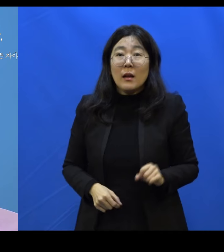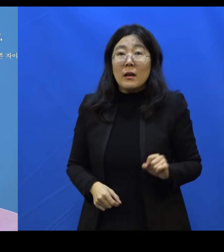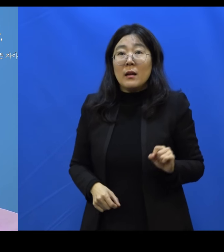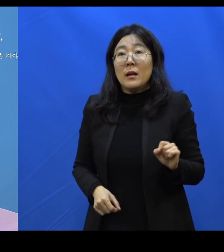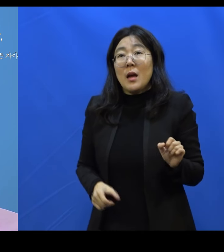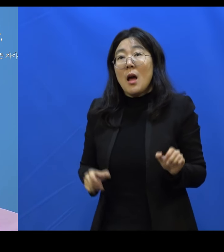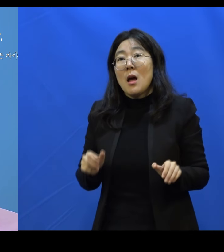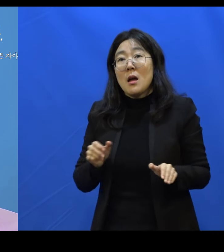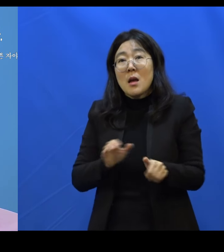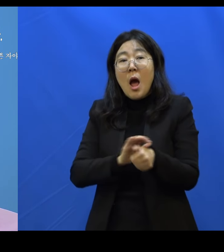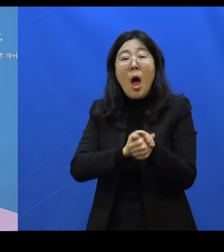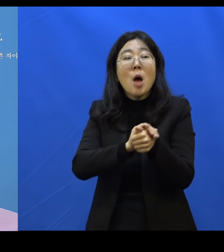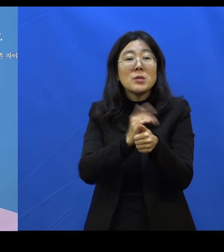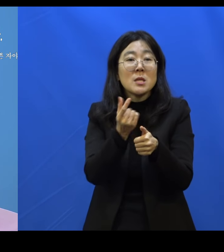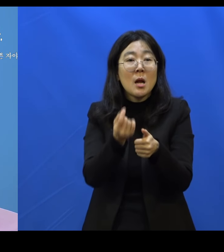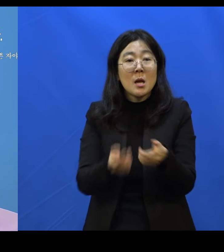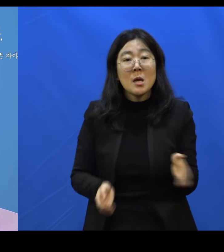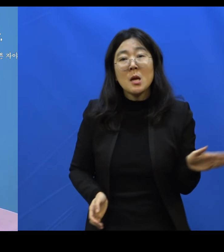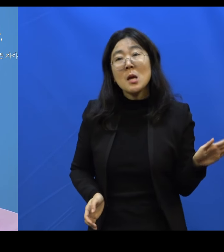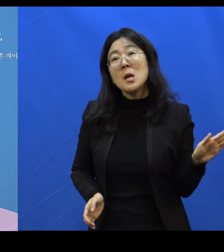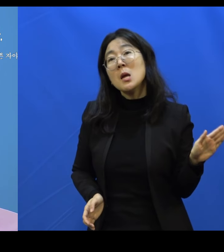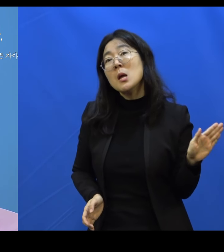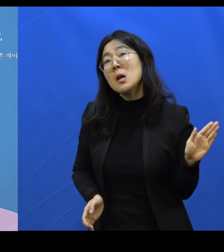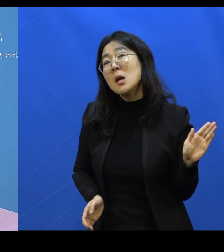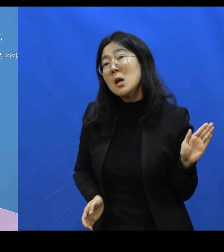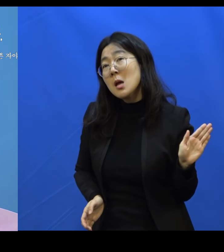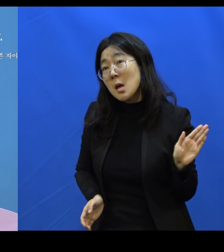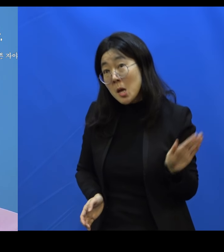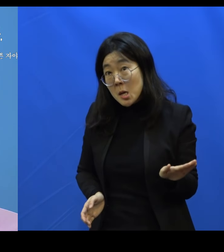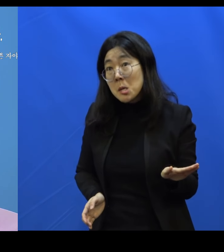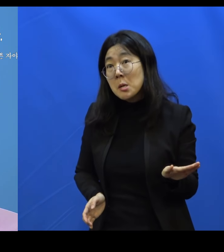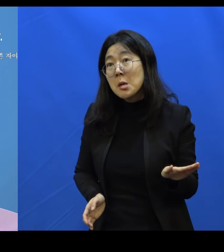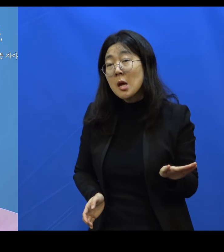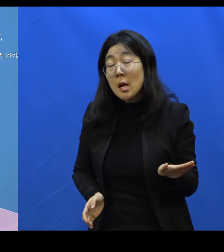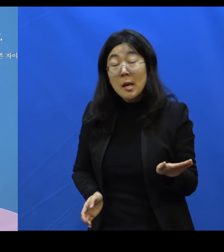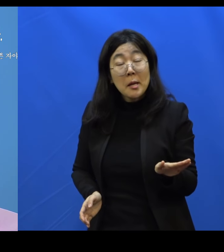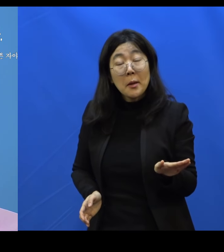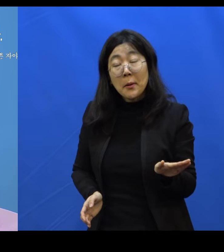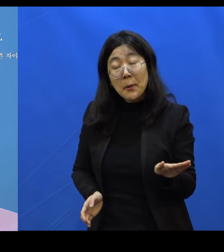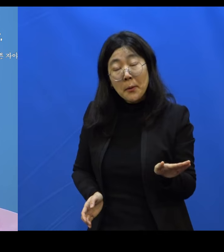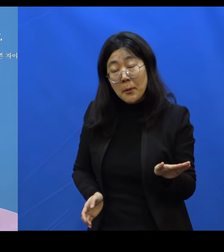그래요. 어떤 사람은 일평생 한 발짝밖에 못 갔어.